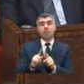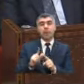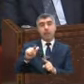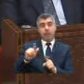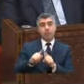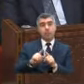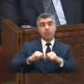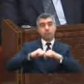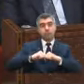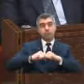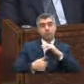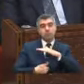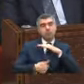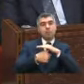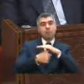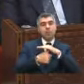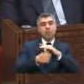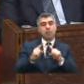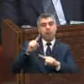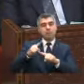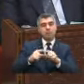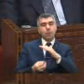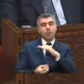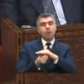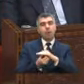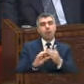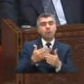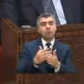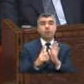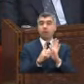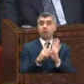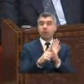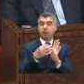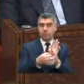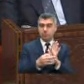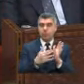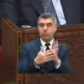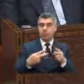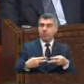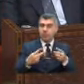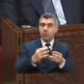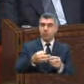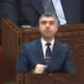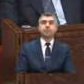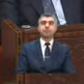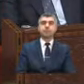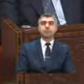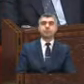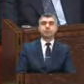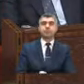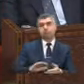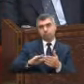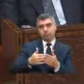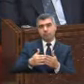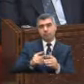محاربة الرشوة، اللي القانون زاد عطاها ومدت لها في الصلاحيات ديالها، عندها باش تبقى